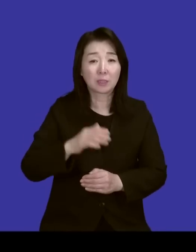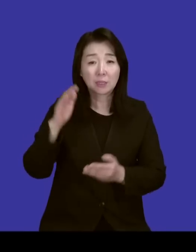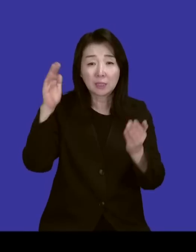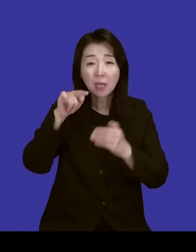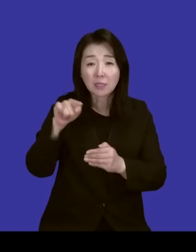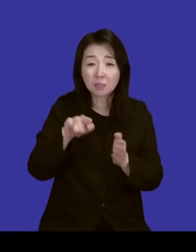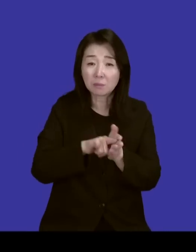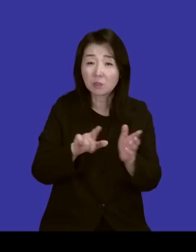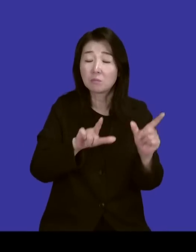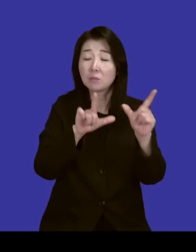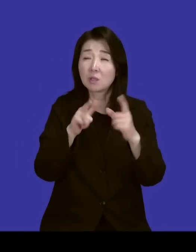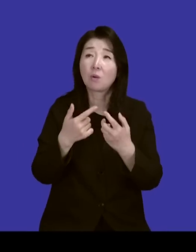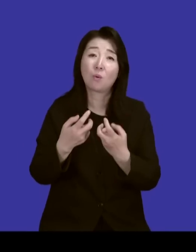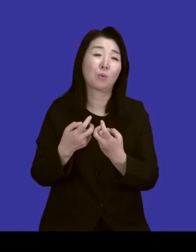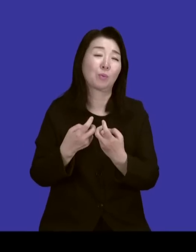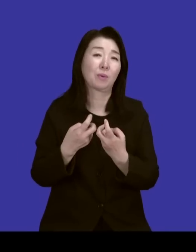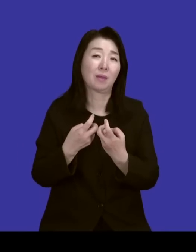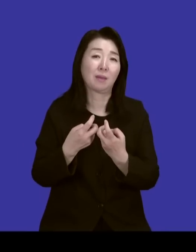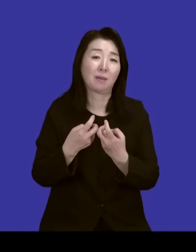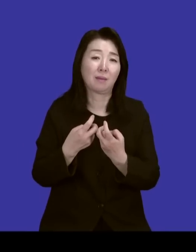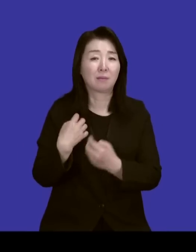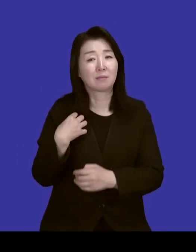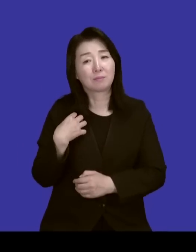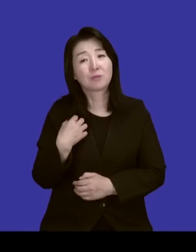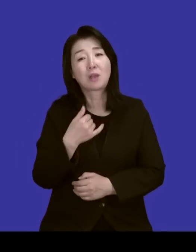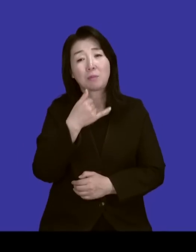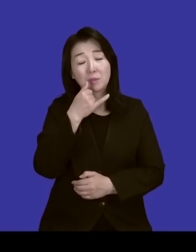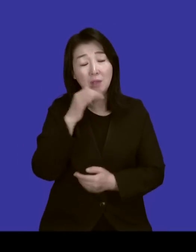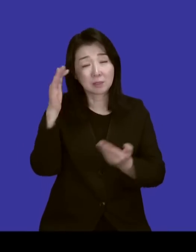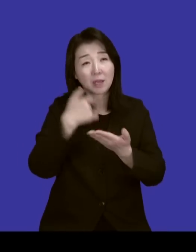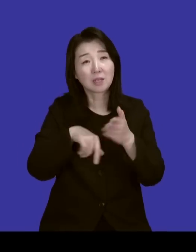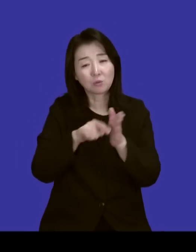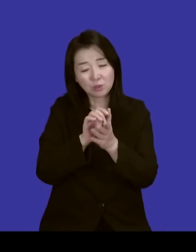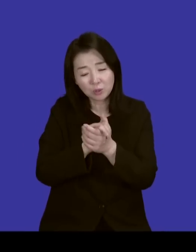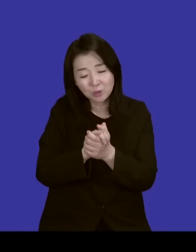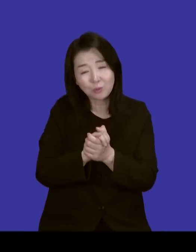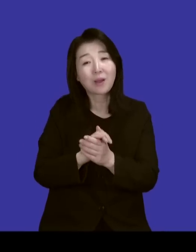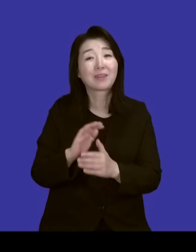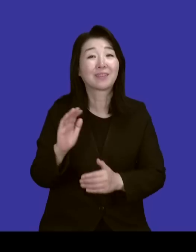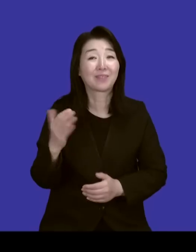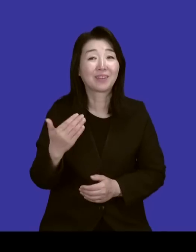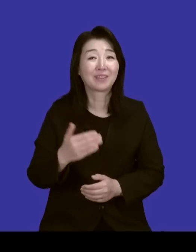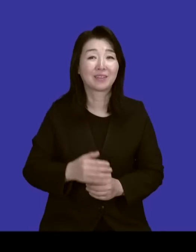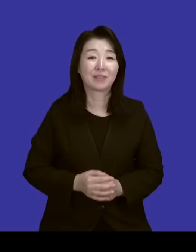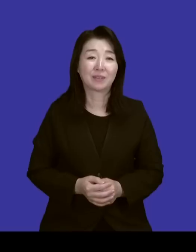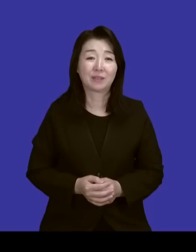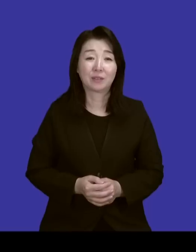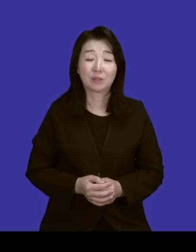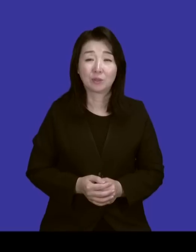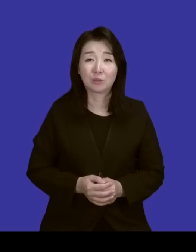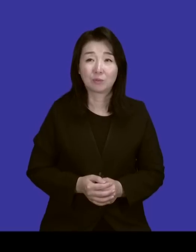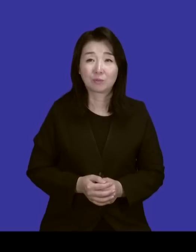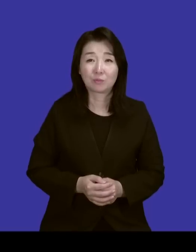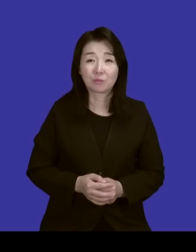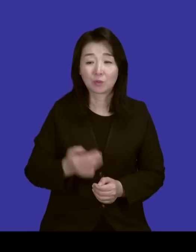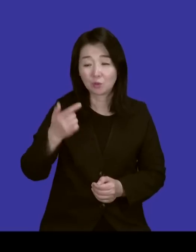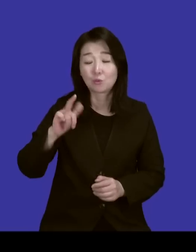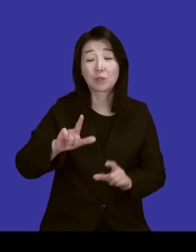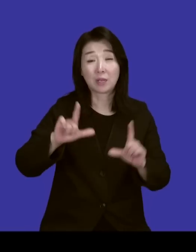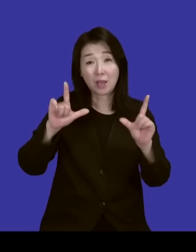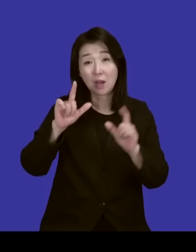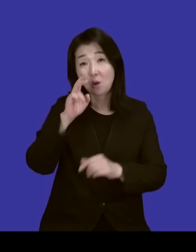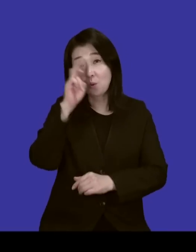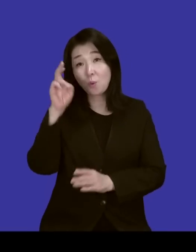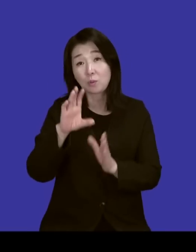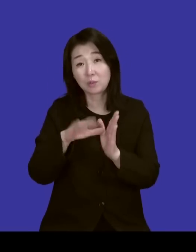어떻게 신앙생활을 할까 예. 그런 부담이 있어서 그 학생들을 위해서 기도하게 되었고 예. 주일날 예. 오후에